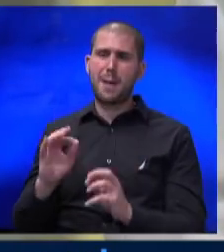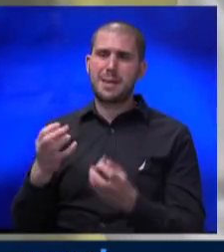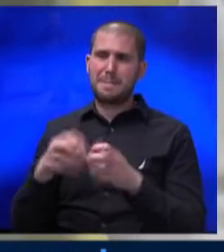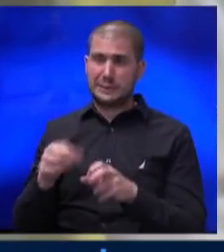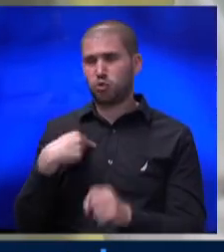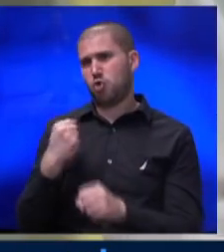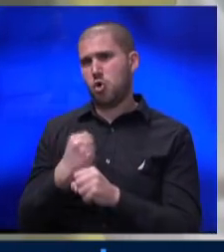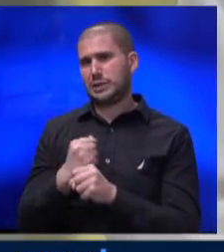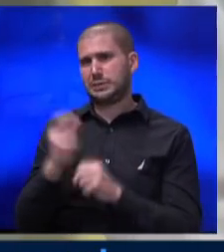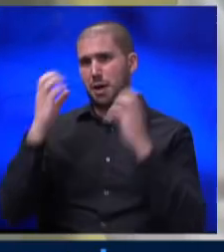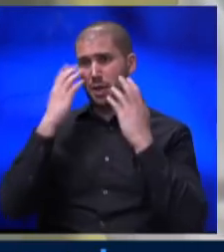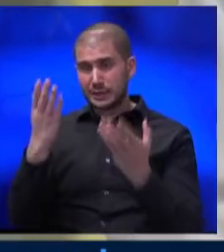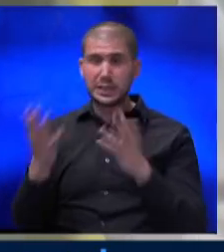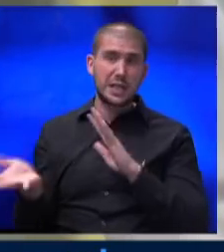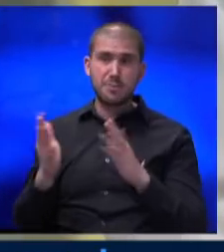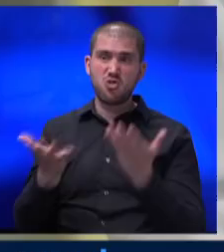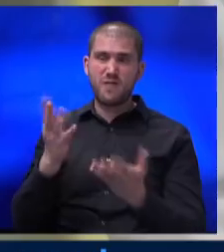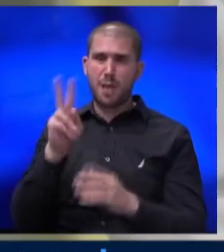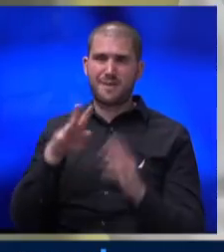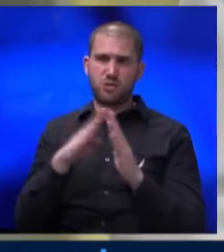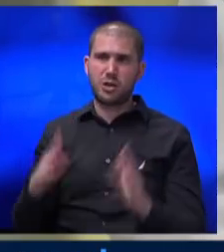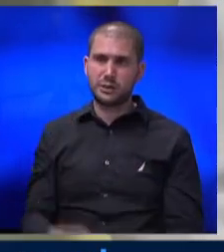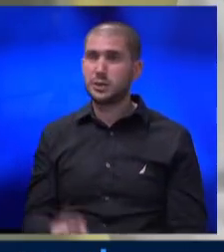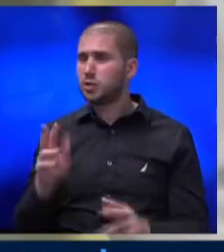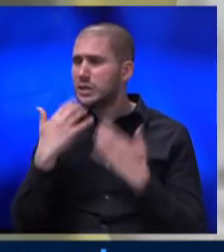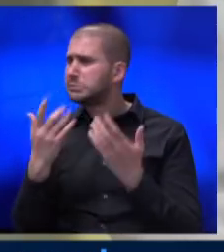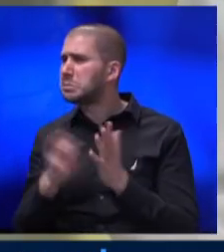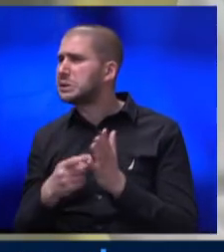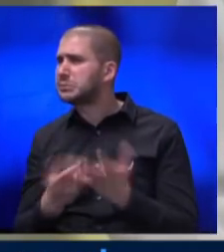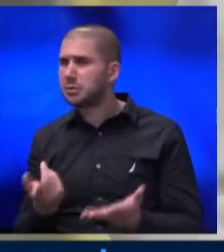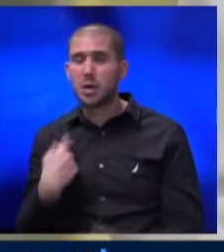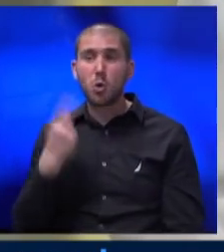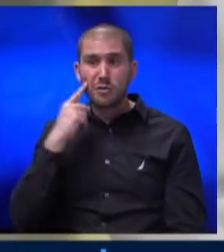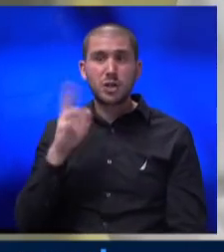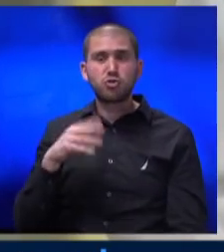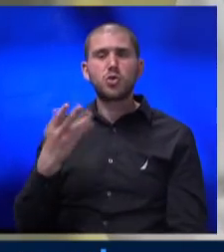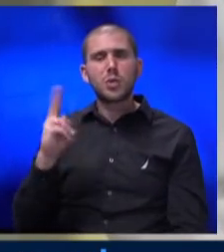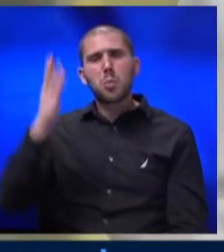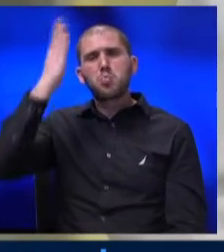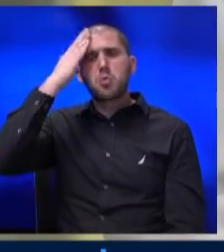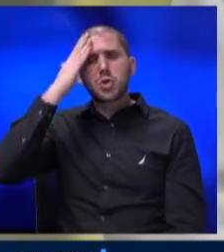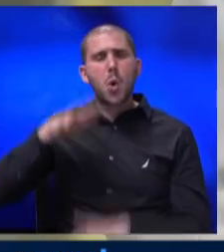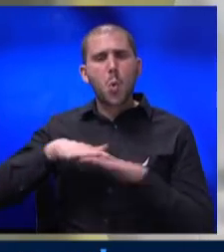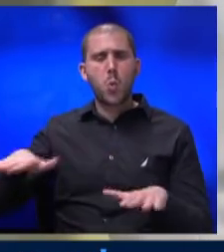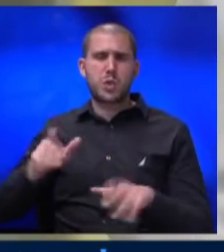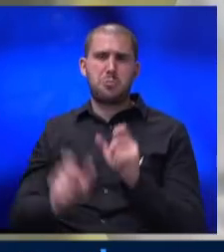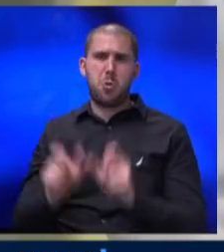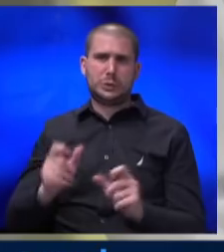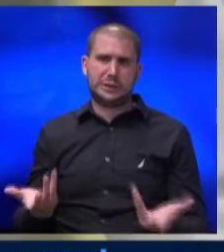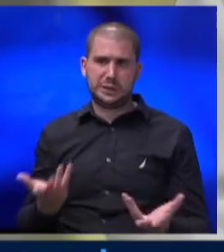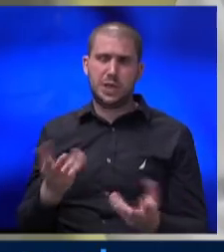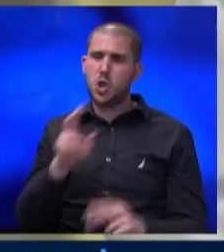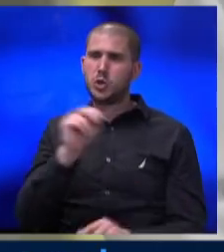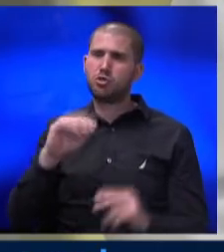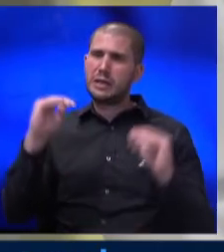עושים בהדסה, יחסית ל-2019. יש לך הסבר לזה? אני חושב שיש הרבה יותר מודעות באוכלוסייה לנושא